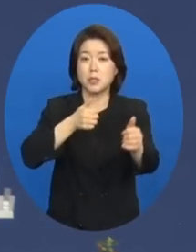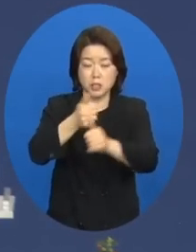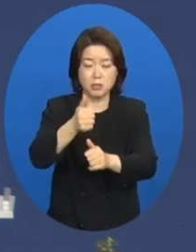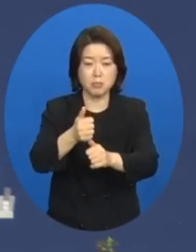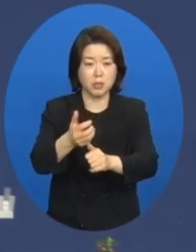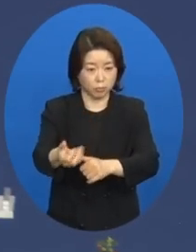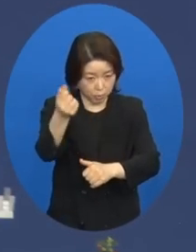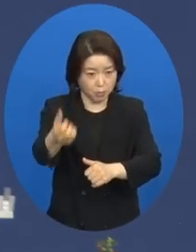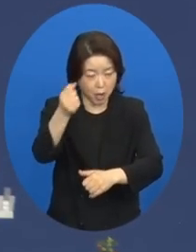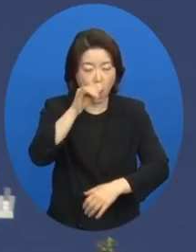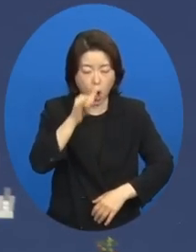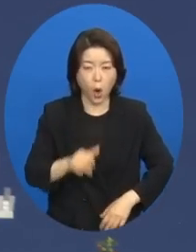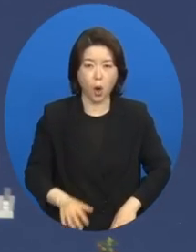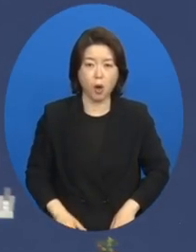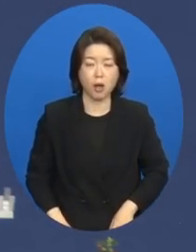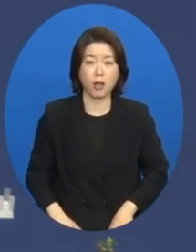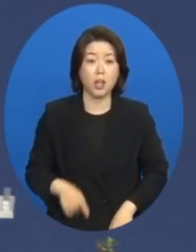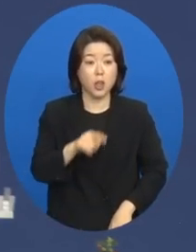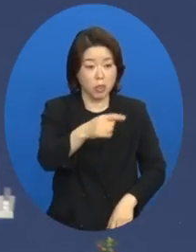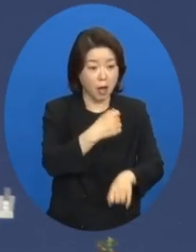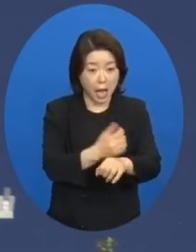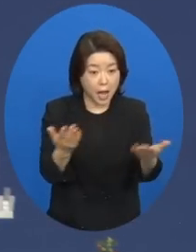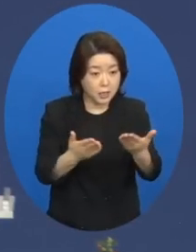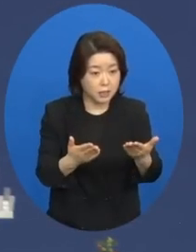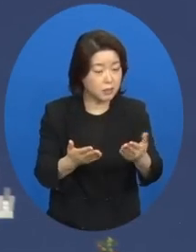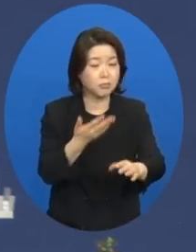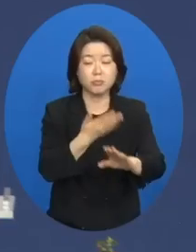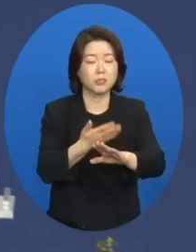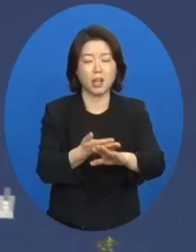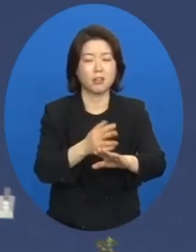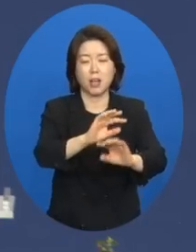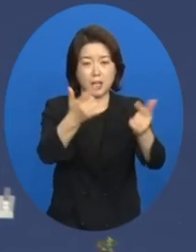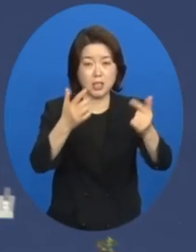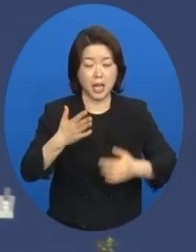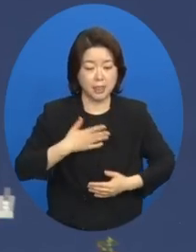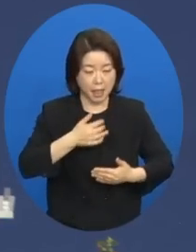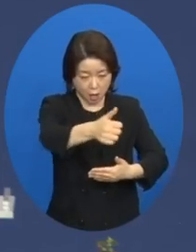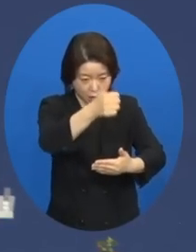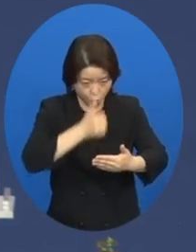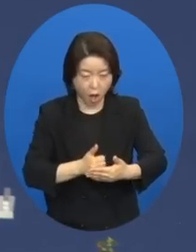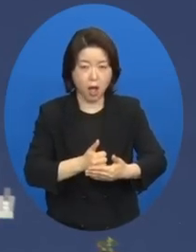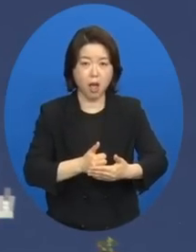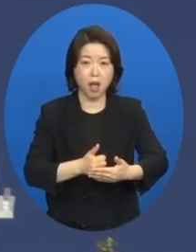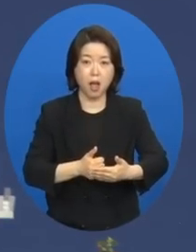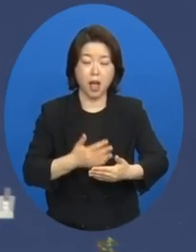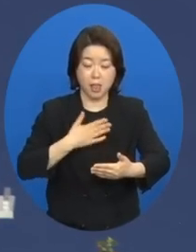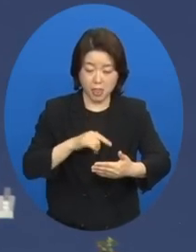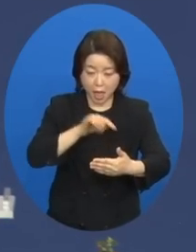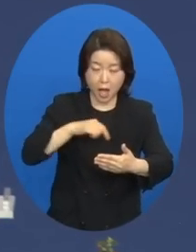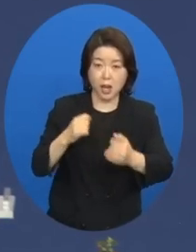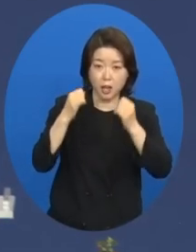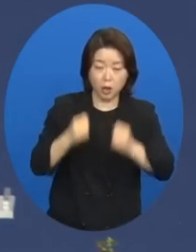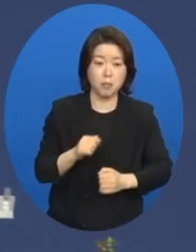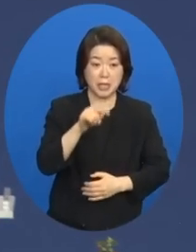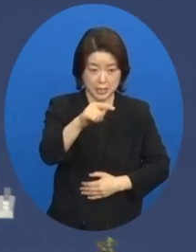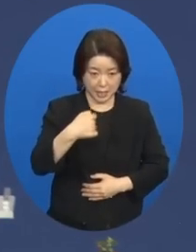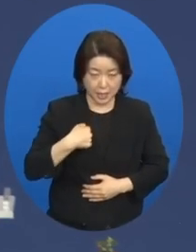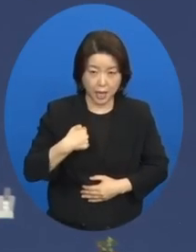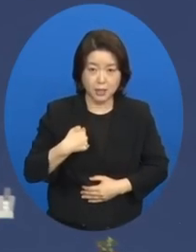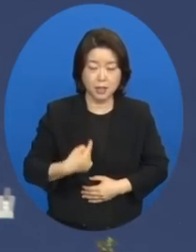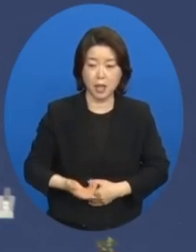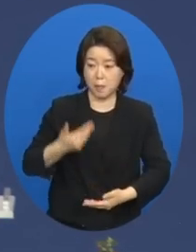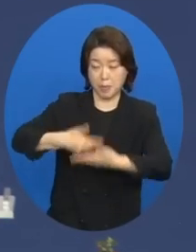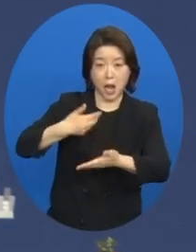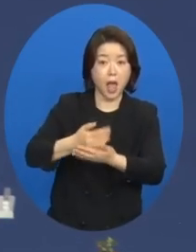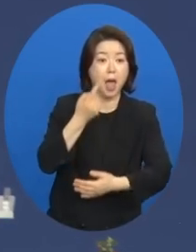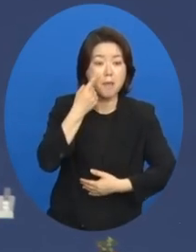따놓은 거야. 내가 이제 할 일은 다른 거 없어. 내가 내 안에 거하고 그리고 내 안에 거하면 내가 나한테 구하기만